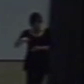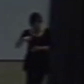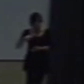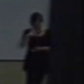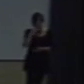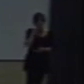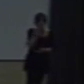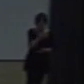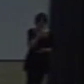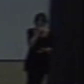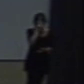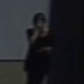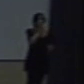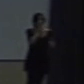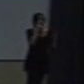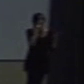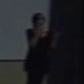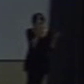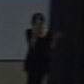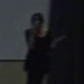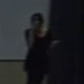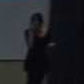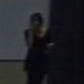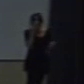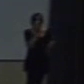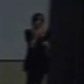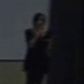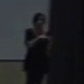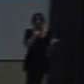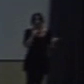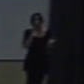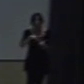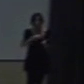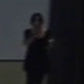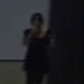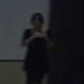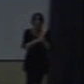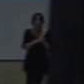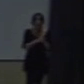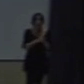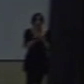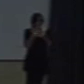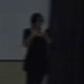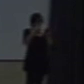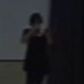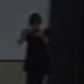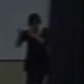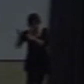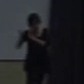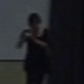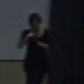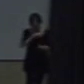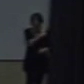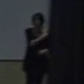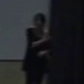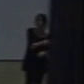que simplement és això, tu et pot interessar la música, el surf i els esports, i de sobte pues, et pot interessar una miqueta el que passa a la política